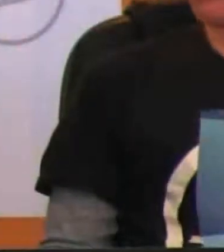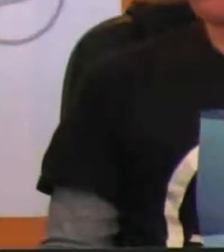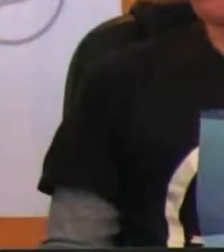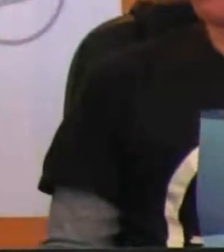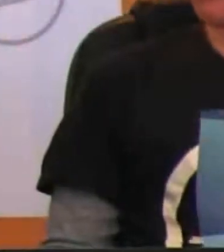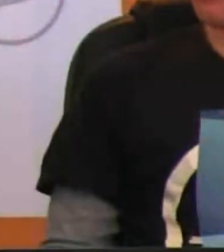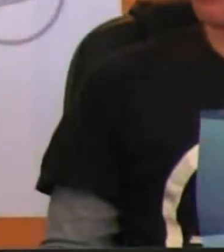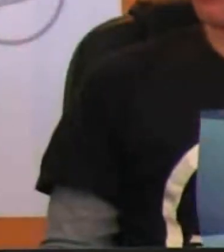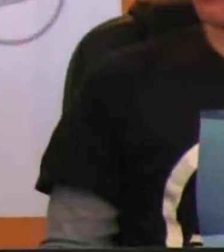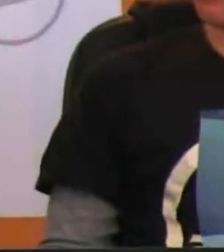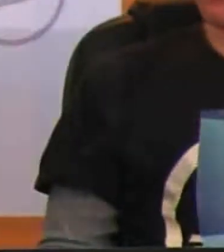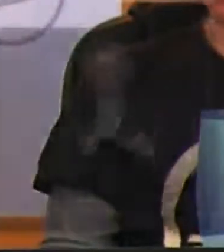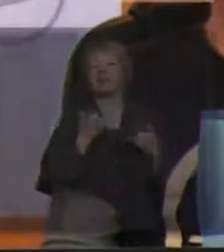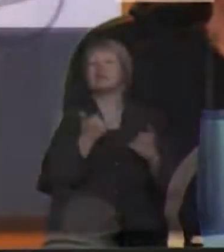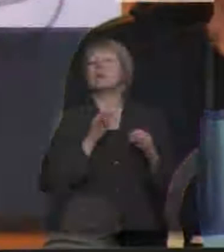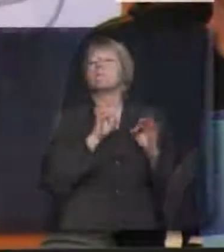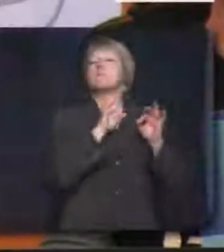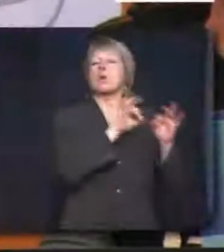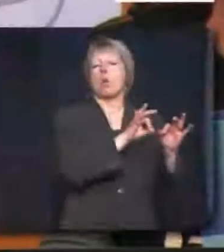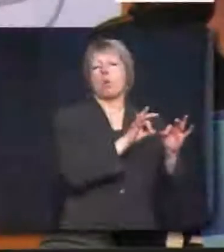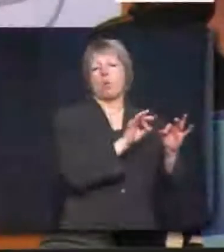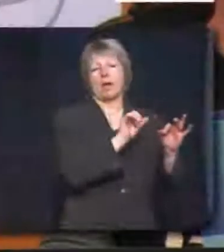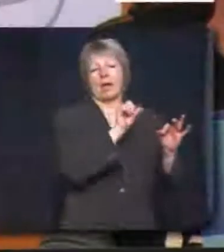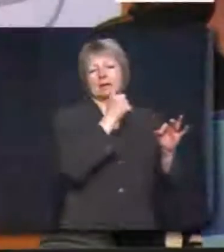dann jetzt der erste Probetag